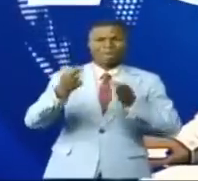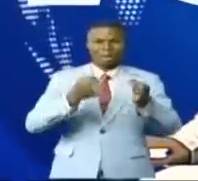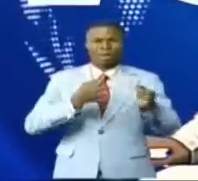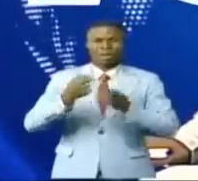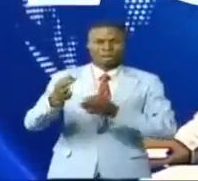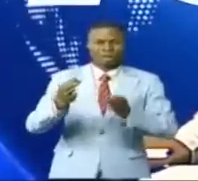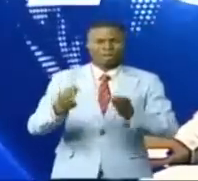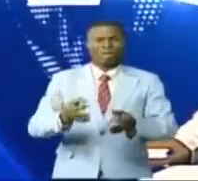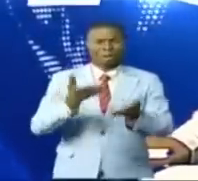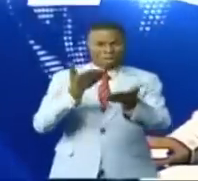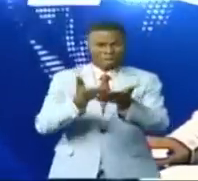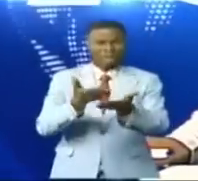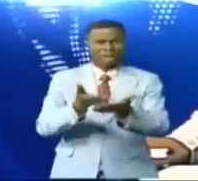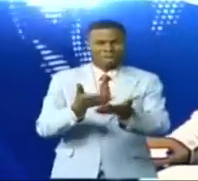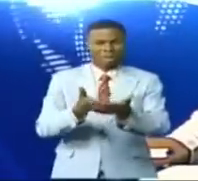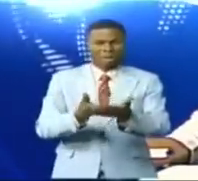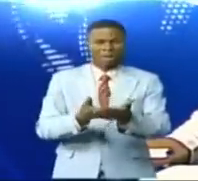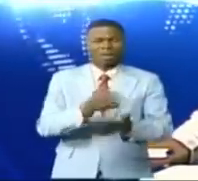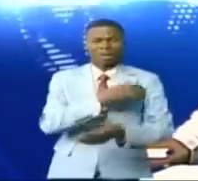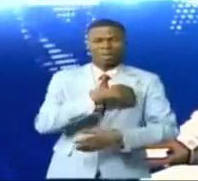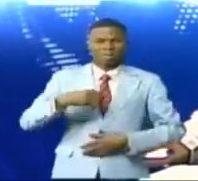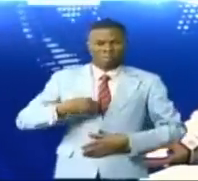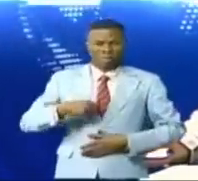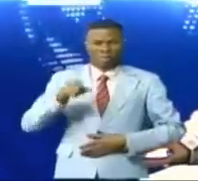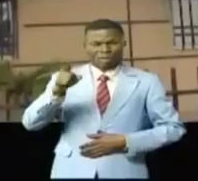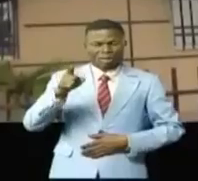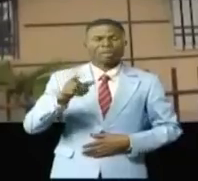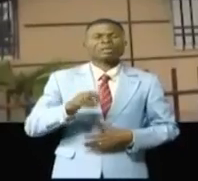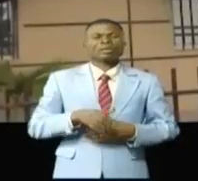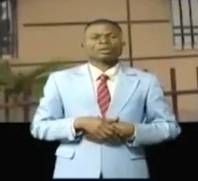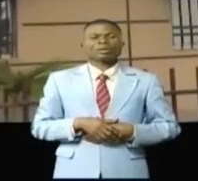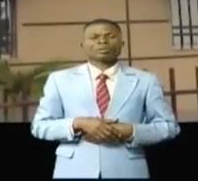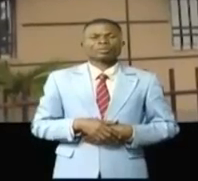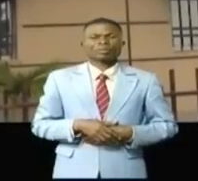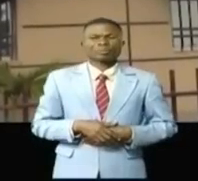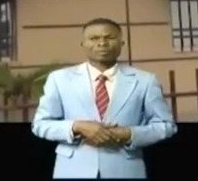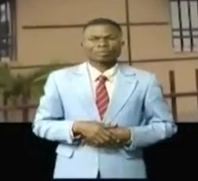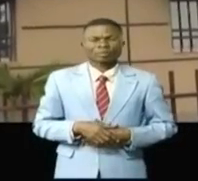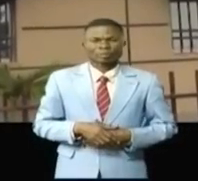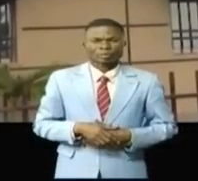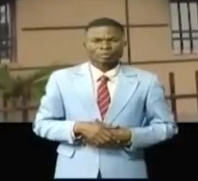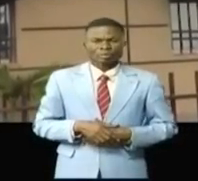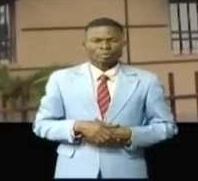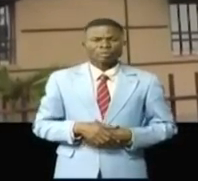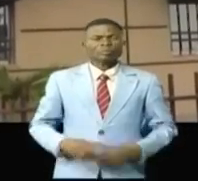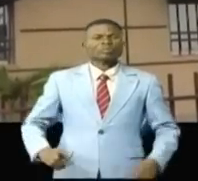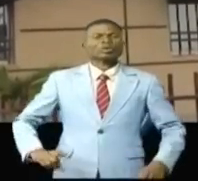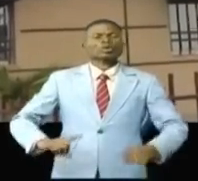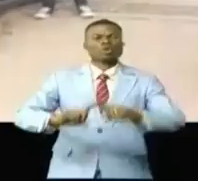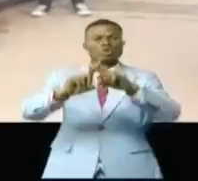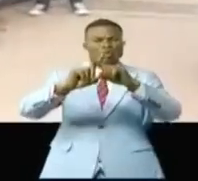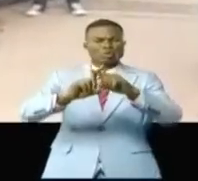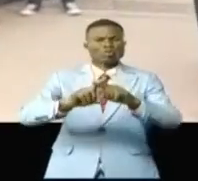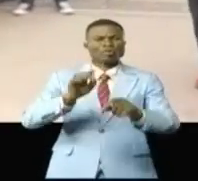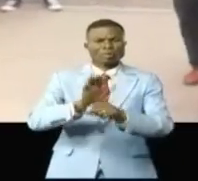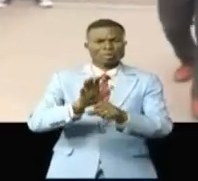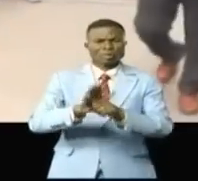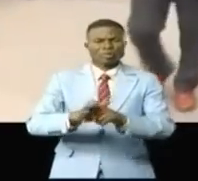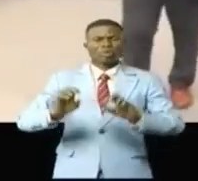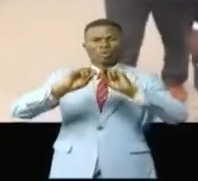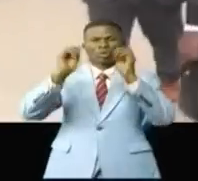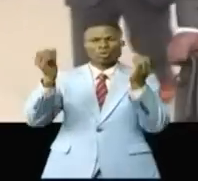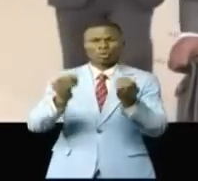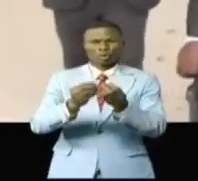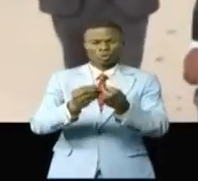sont données ici par Christine Lenzo. Un conflit oppose la société Agemi à la Congolaise des